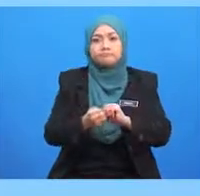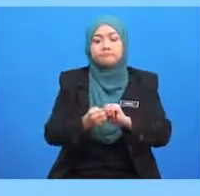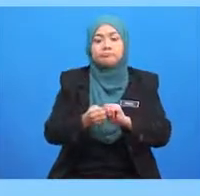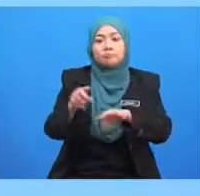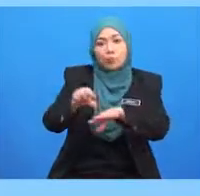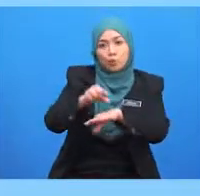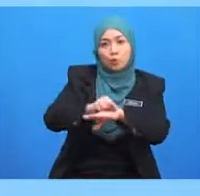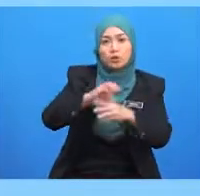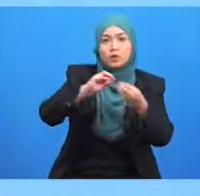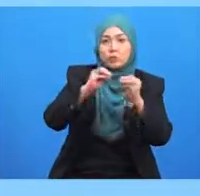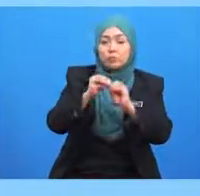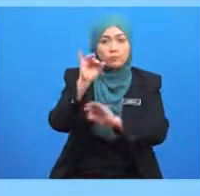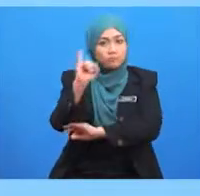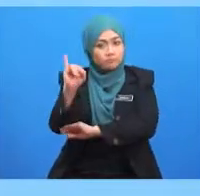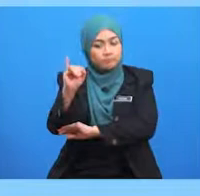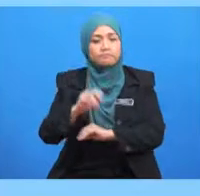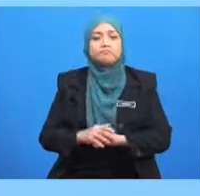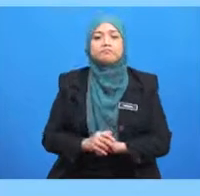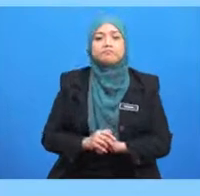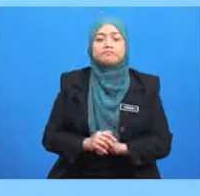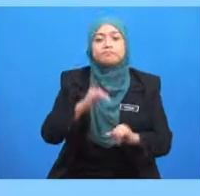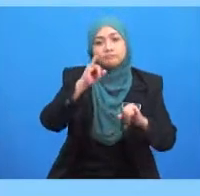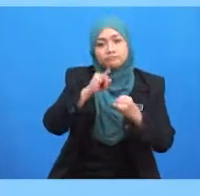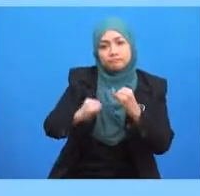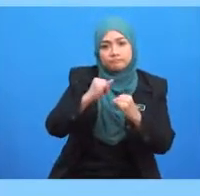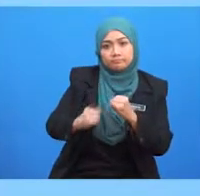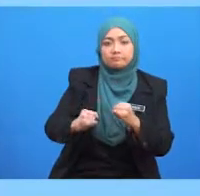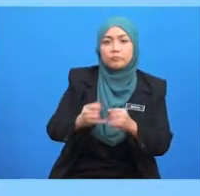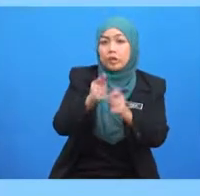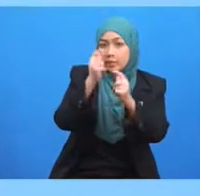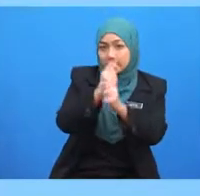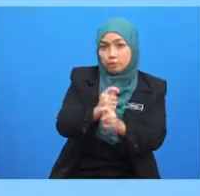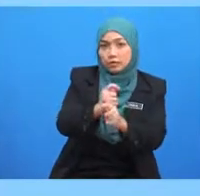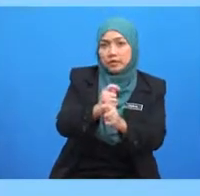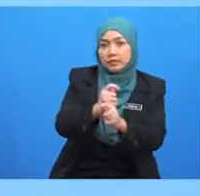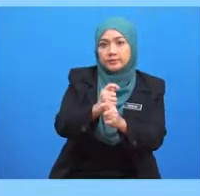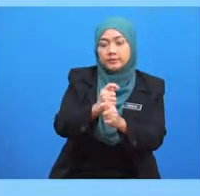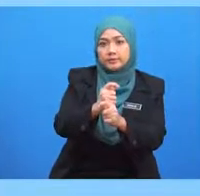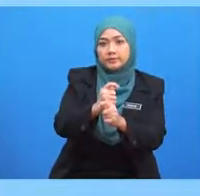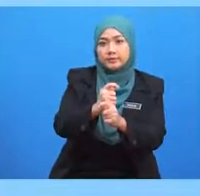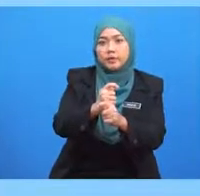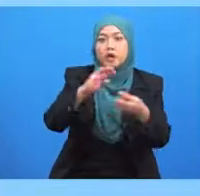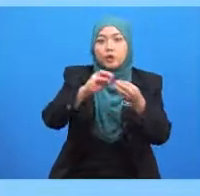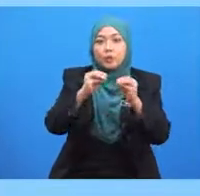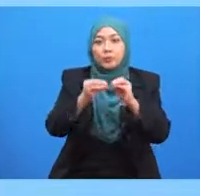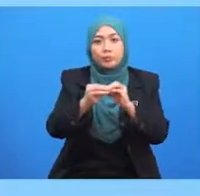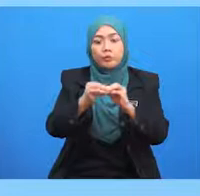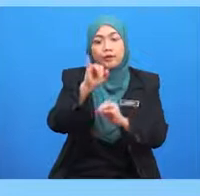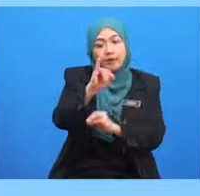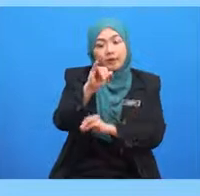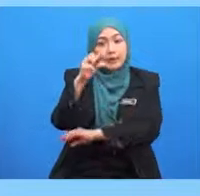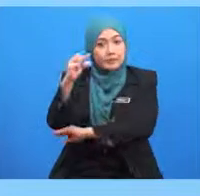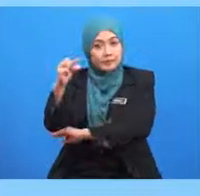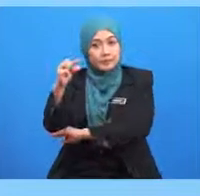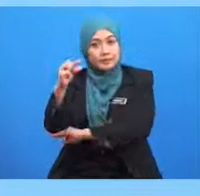indeks dan yang terakhir menentukan dan mentafsir indeks gubahan